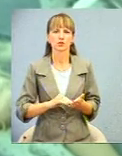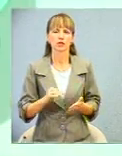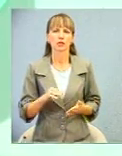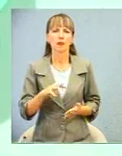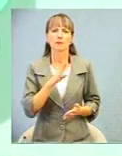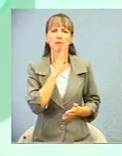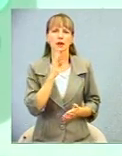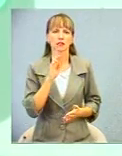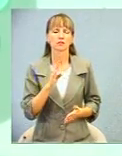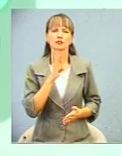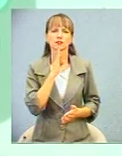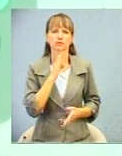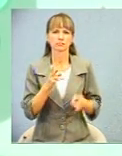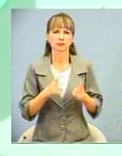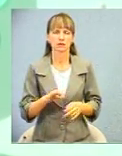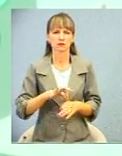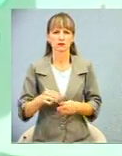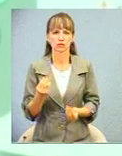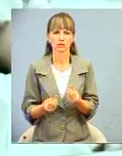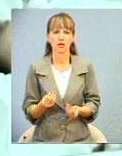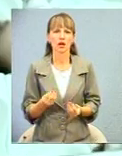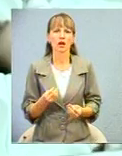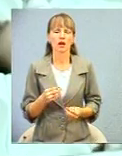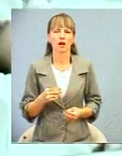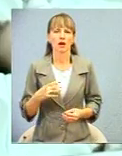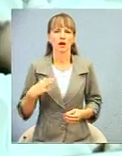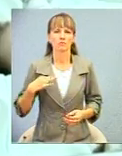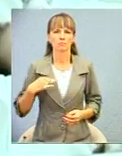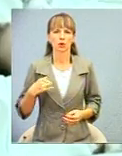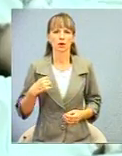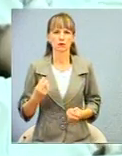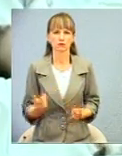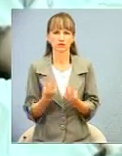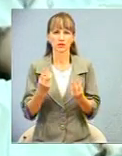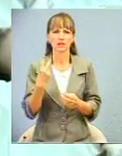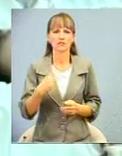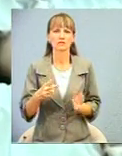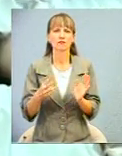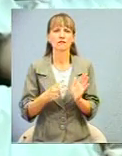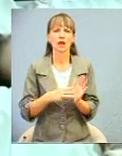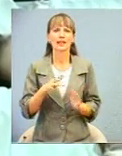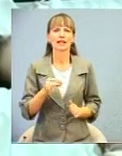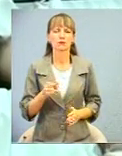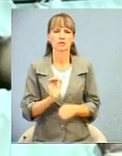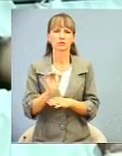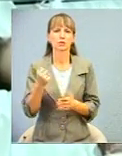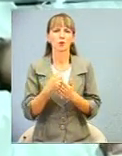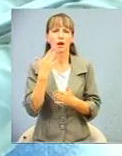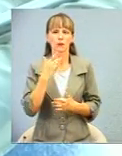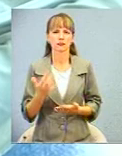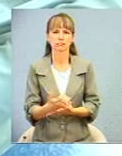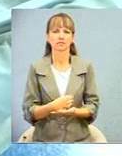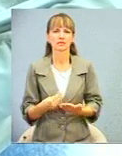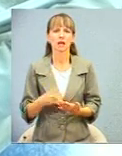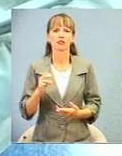дівчинка постраждала під час забавок із сірниками. На ній зайнявся синтетичний одяг. 28 липня її транспортували до Америки, всім миром зібравши кошти